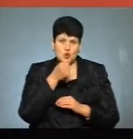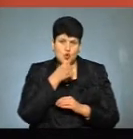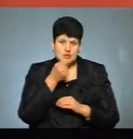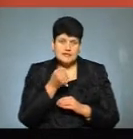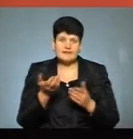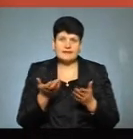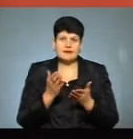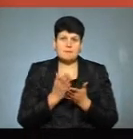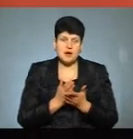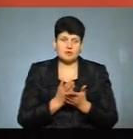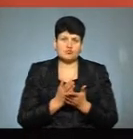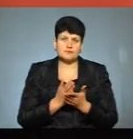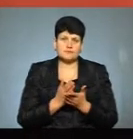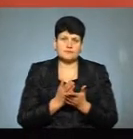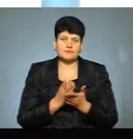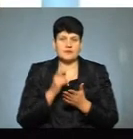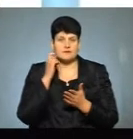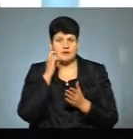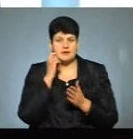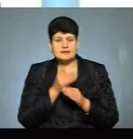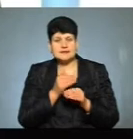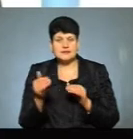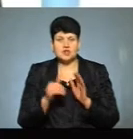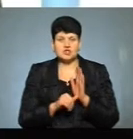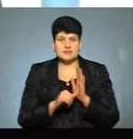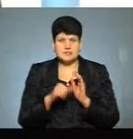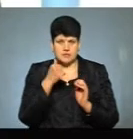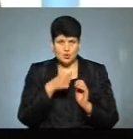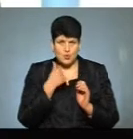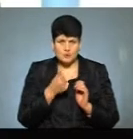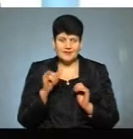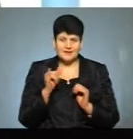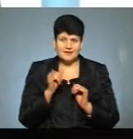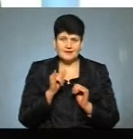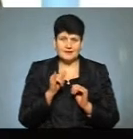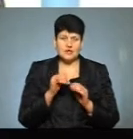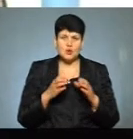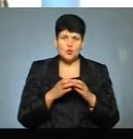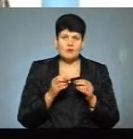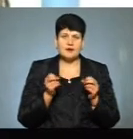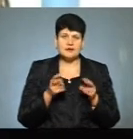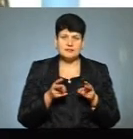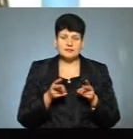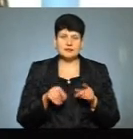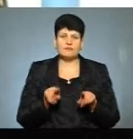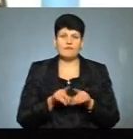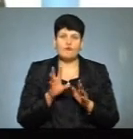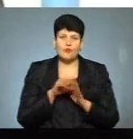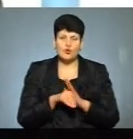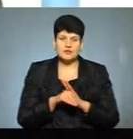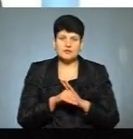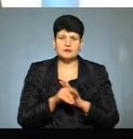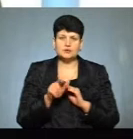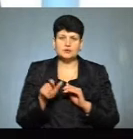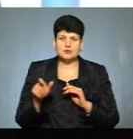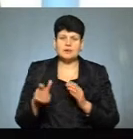які мають вік старше 60 років. І відповідно до групи ризику належать також пацієнти, які